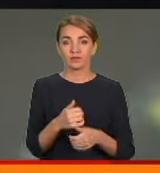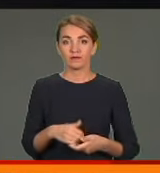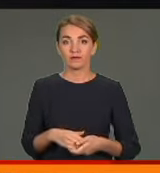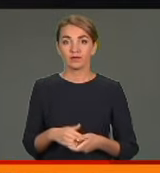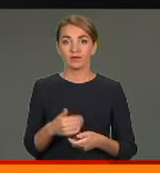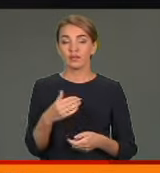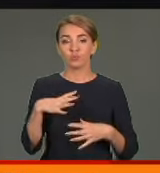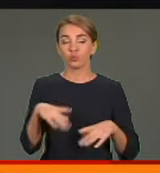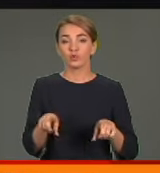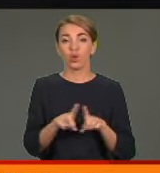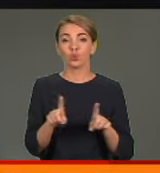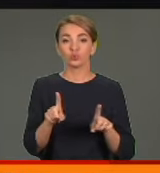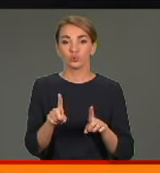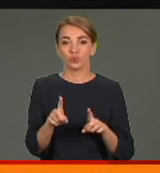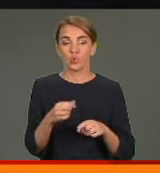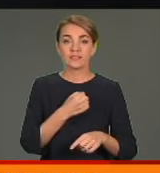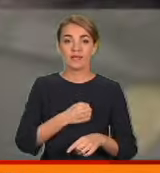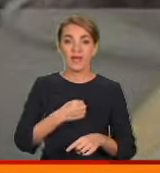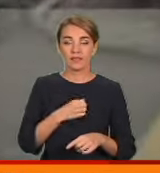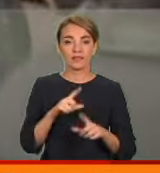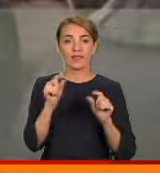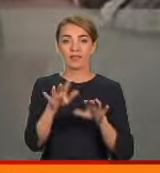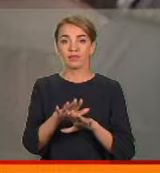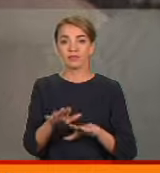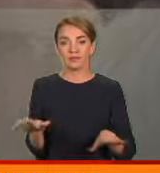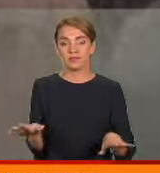нам не було такого, що там серлися, там не їй, там